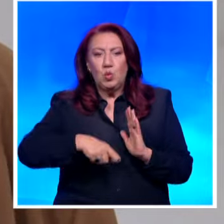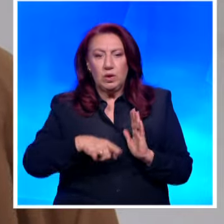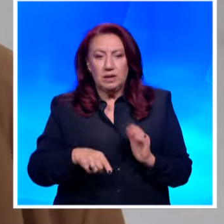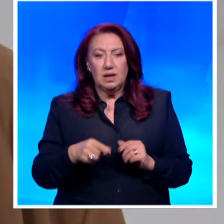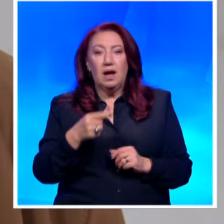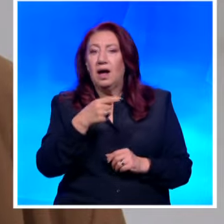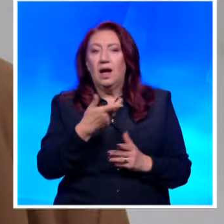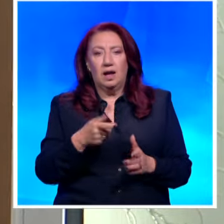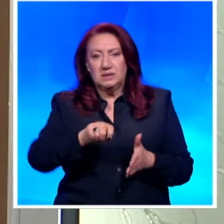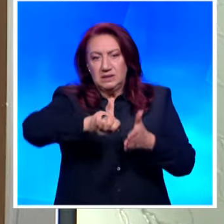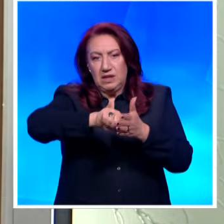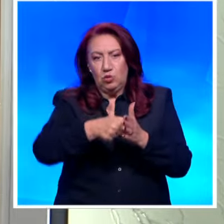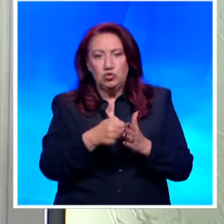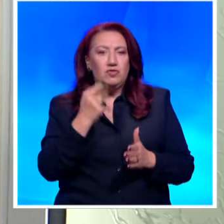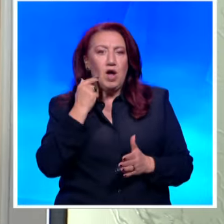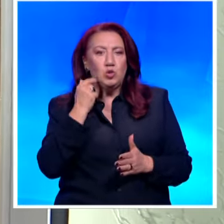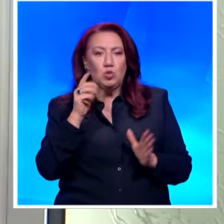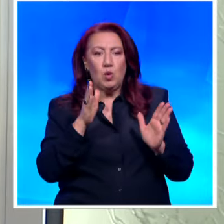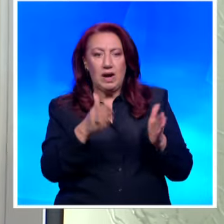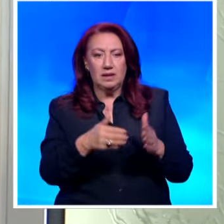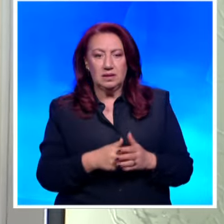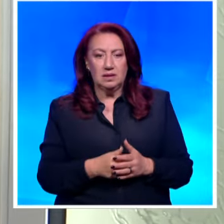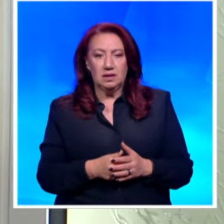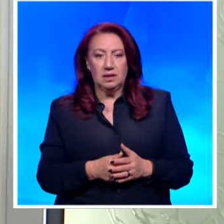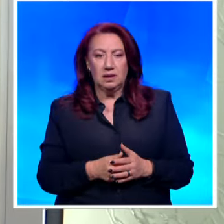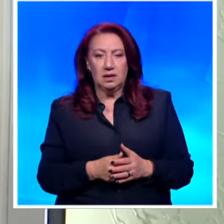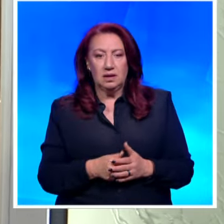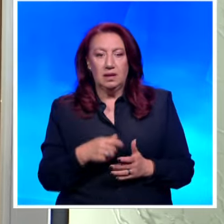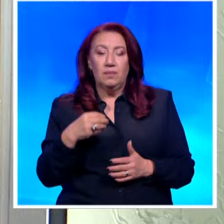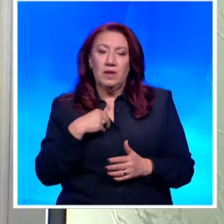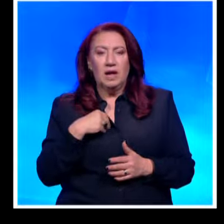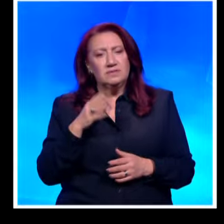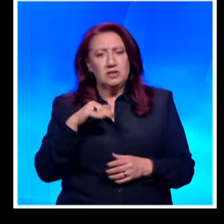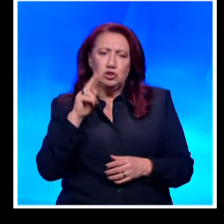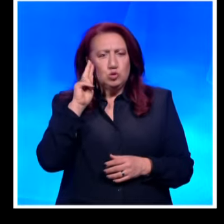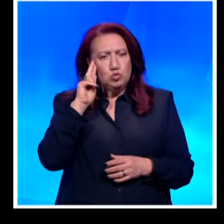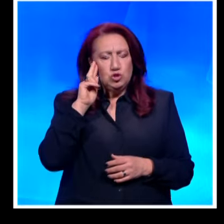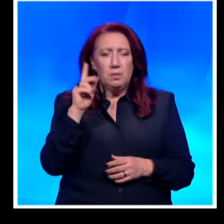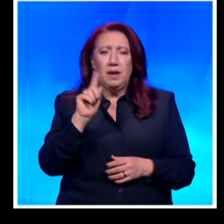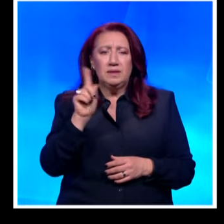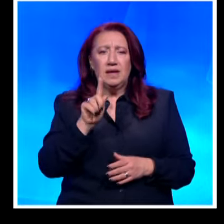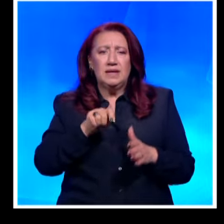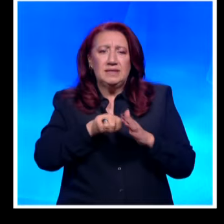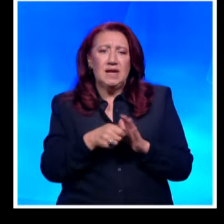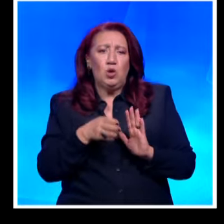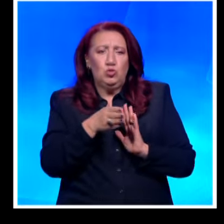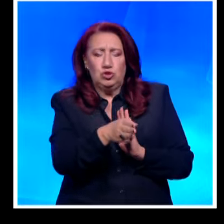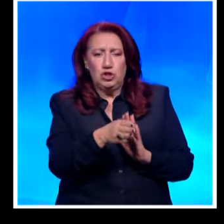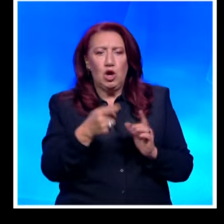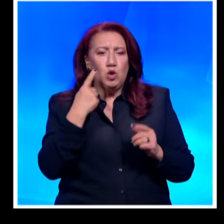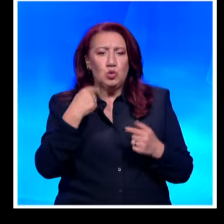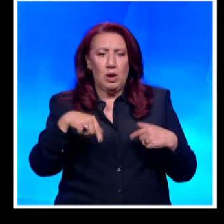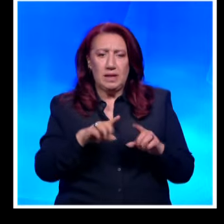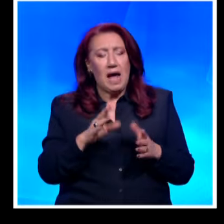е заключила в туалетната. Каза ми го, аз ще слушам, за да не ме затваря в туалетната. Ще слушам леля-мели, няма